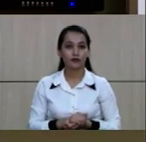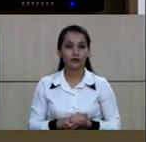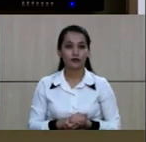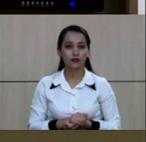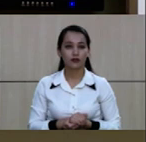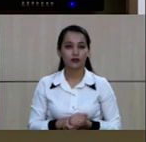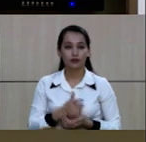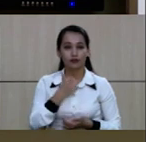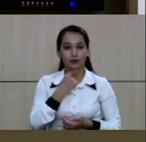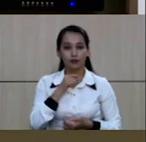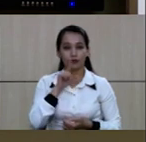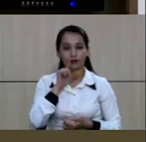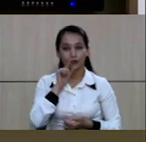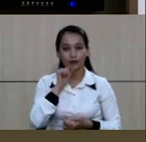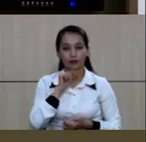kabutar bilan